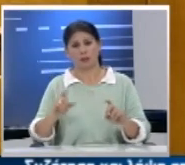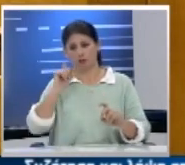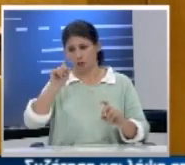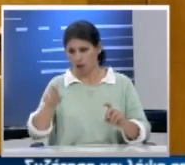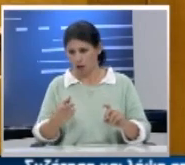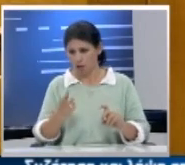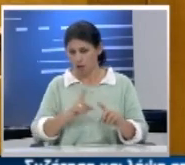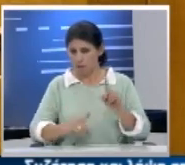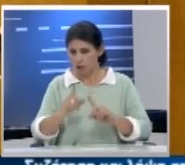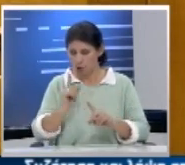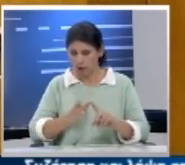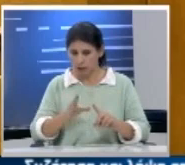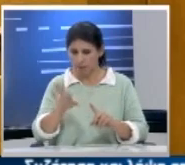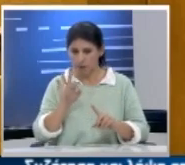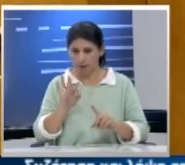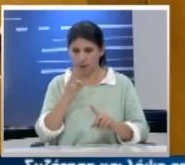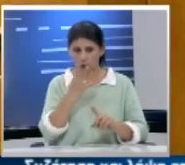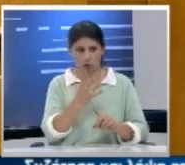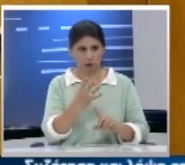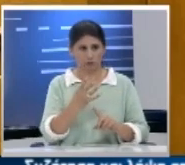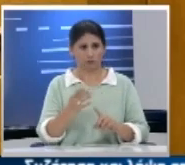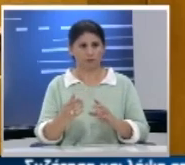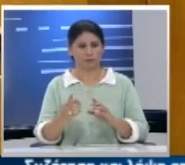εκπρόσωπος, κύριε Τζανακόπλε, σας παρακαλώ